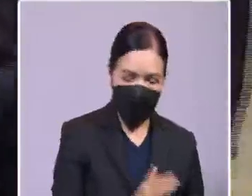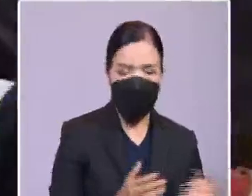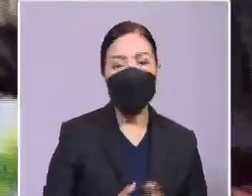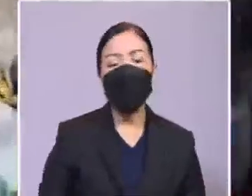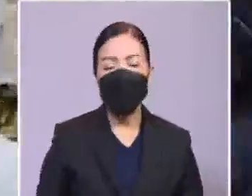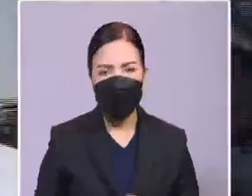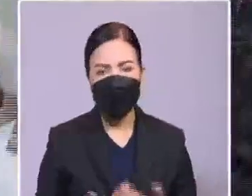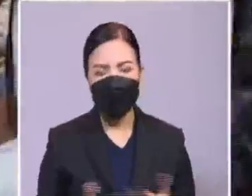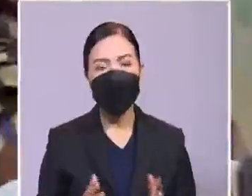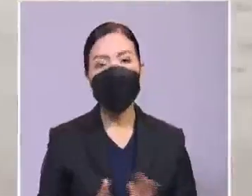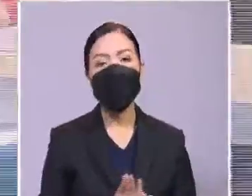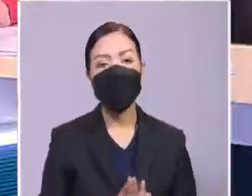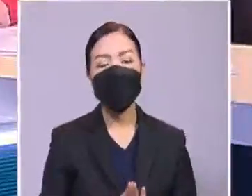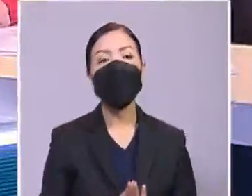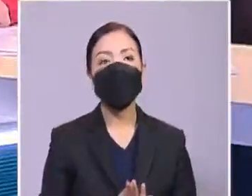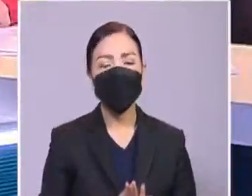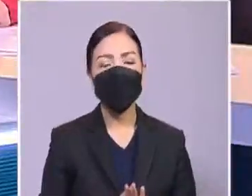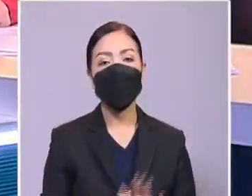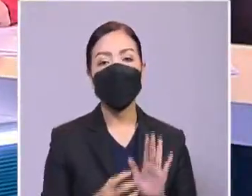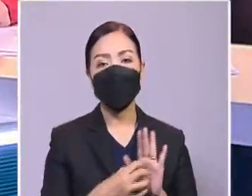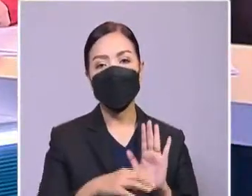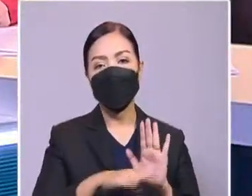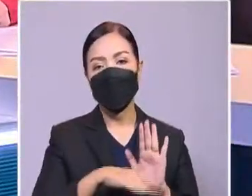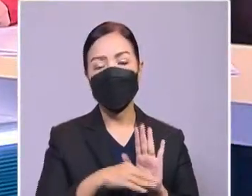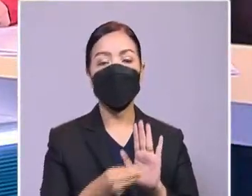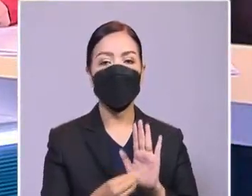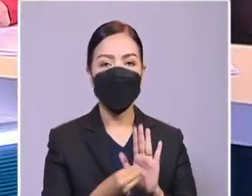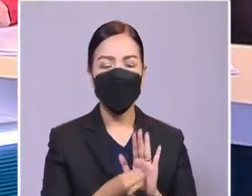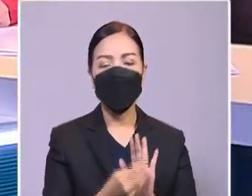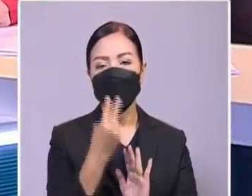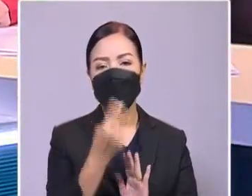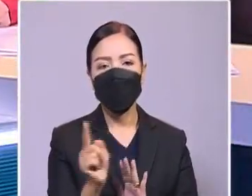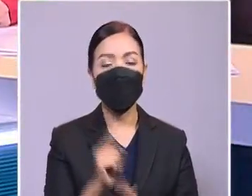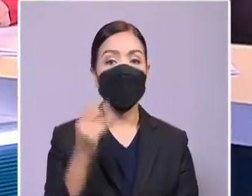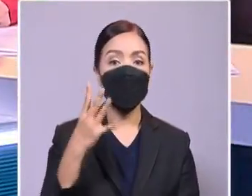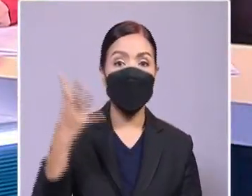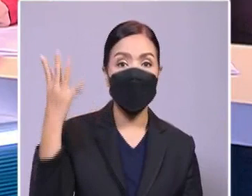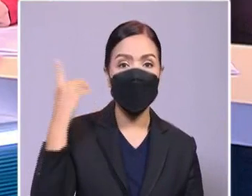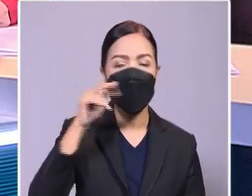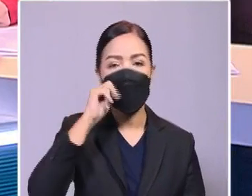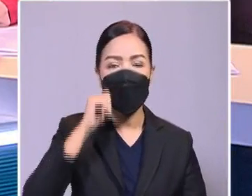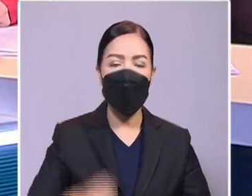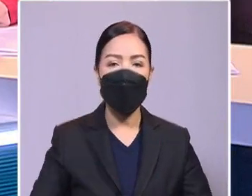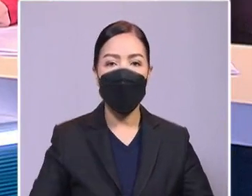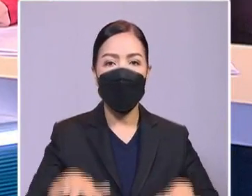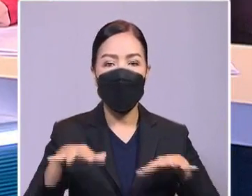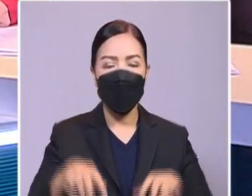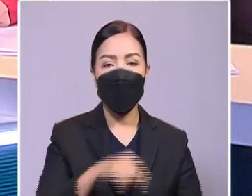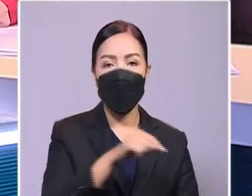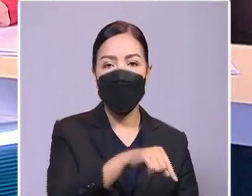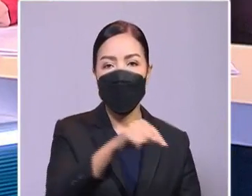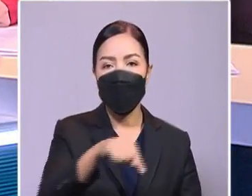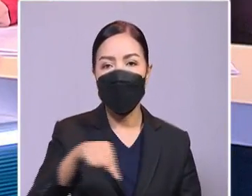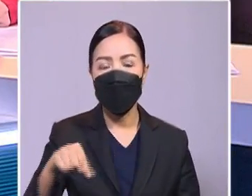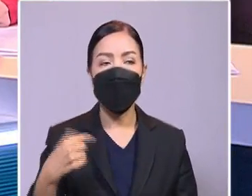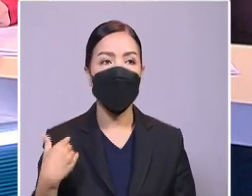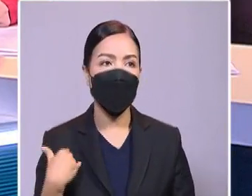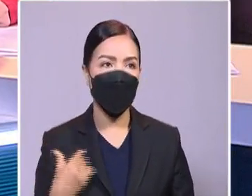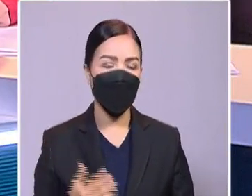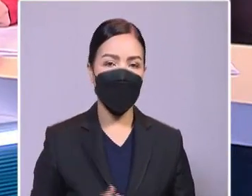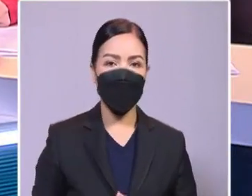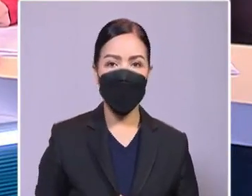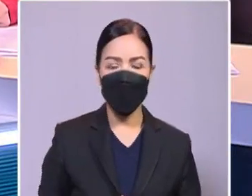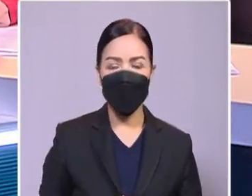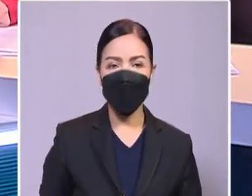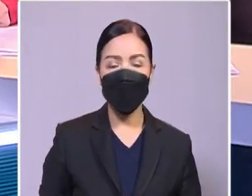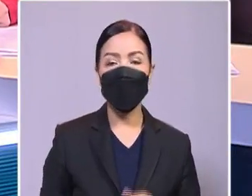เจ้าพระยาที่นี้ก็ลงมากลางตอนล่างพื้นที่กรุงเทพฯอย่างเมื่อวานเนี่ยน้ำท่วมไปหลายจุดมากต่อเนื่องตรงจุดที่เป็น